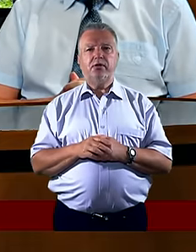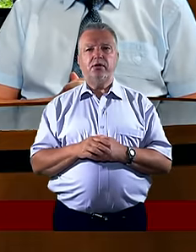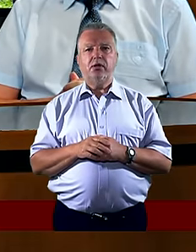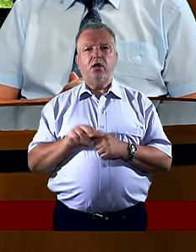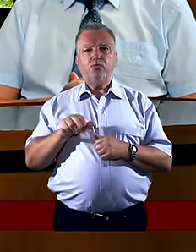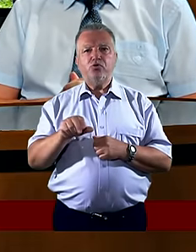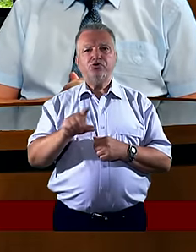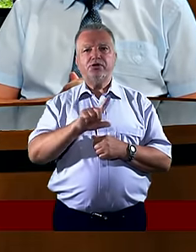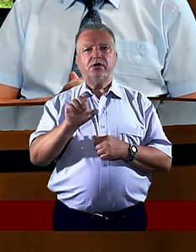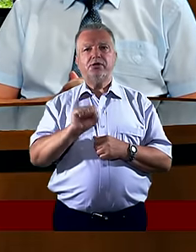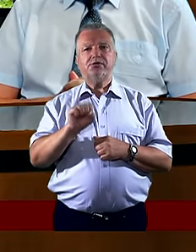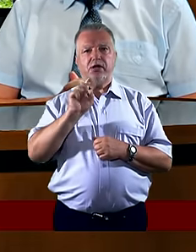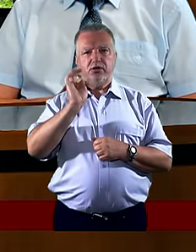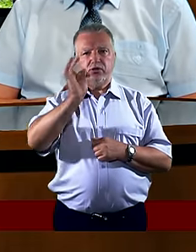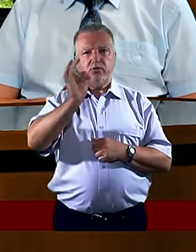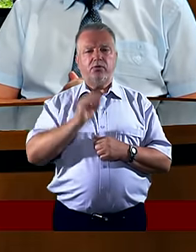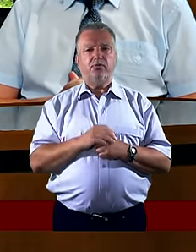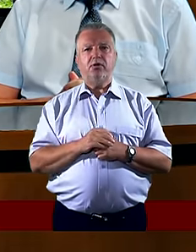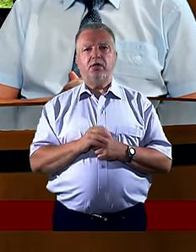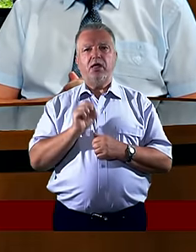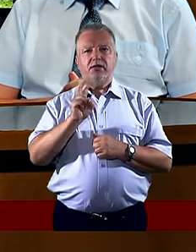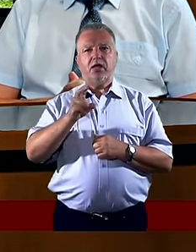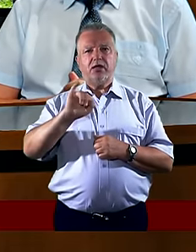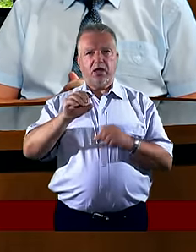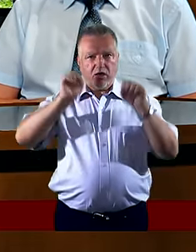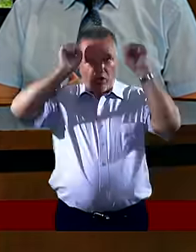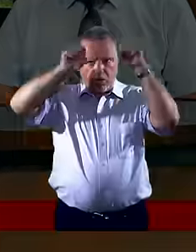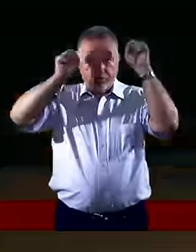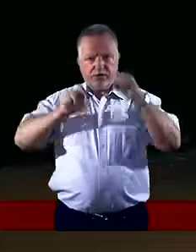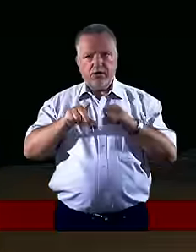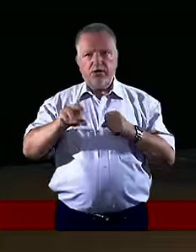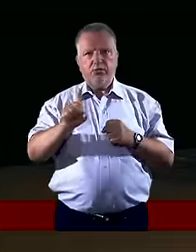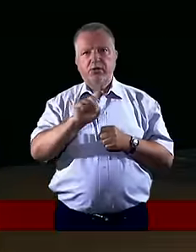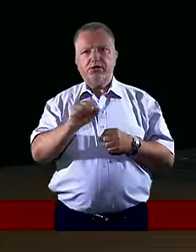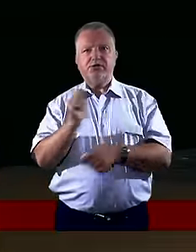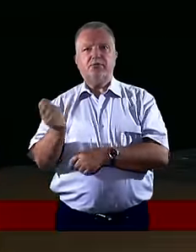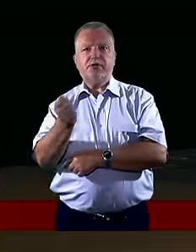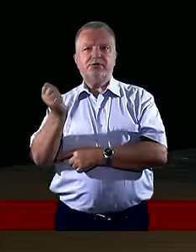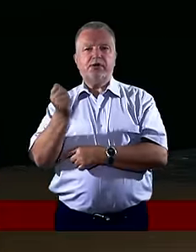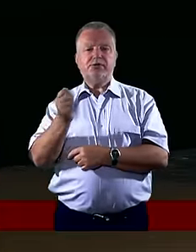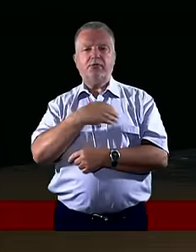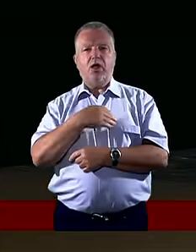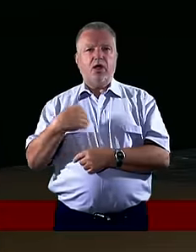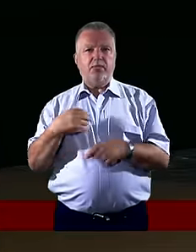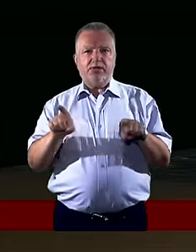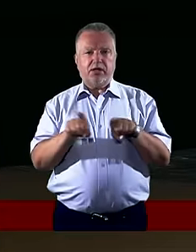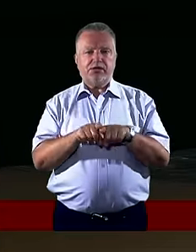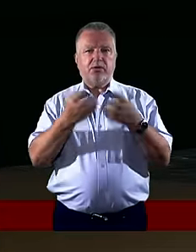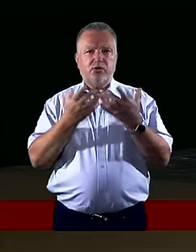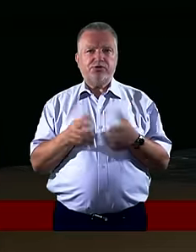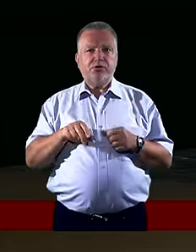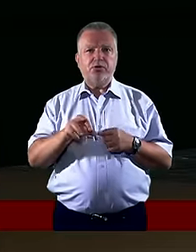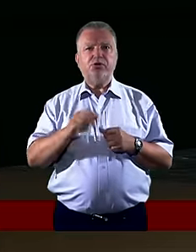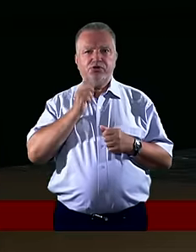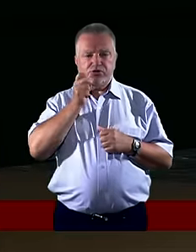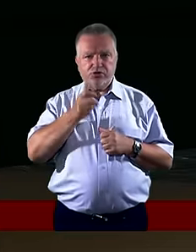temat. Pójścia za Tobą. Tak jak owce idą za pasterzem, my